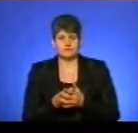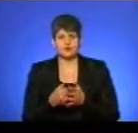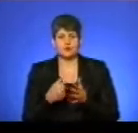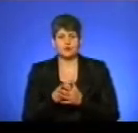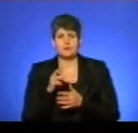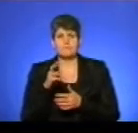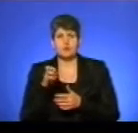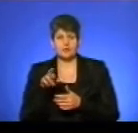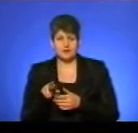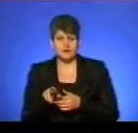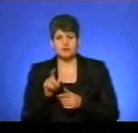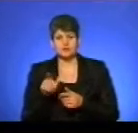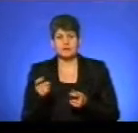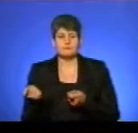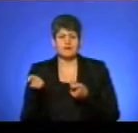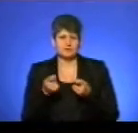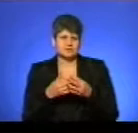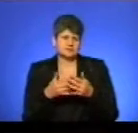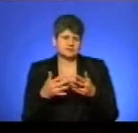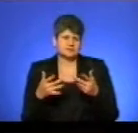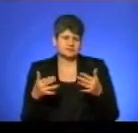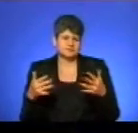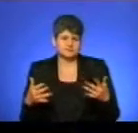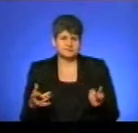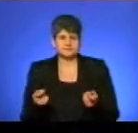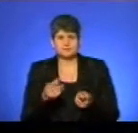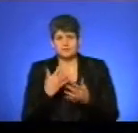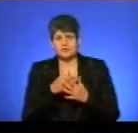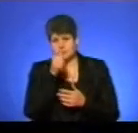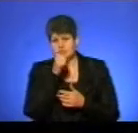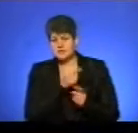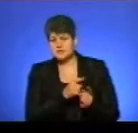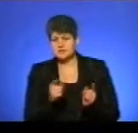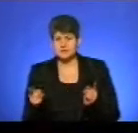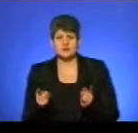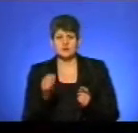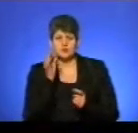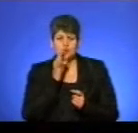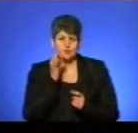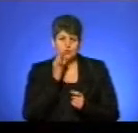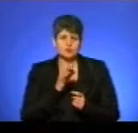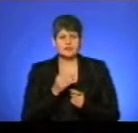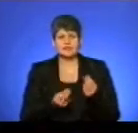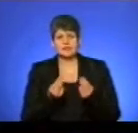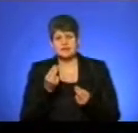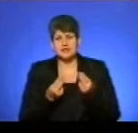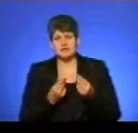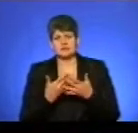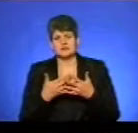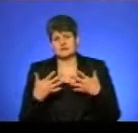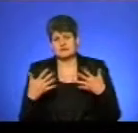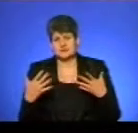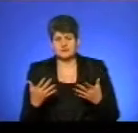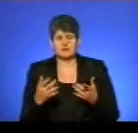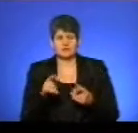приносили складники. Протягом вже близько місяця часу солодощі, іграшки, канцелярію, засоби особистої гігієни люди